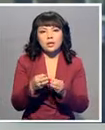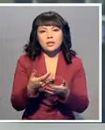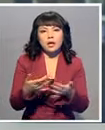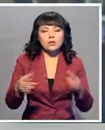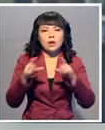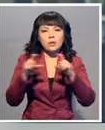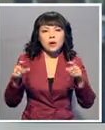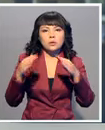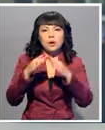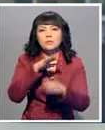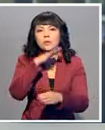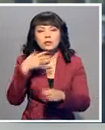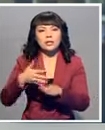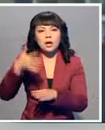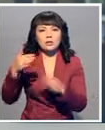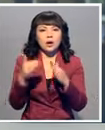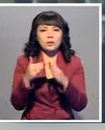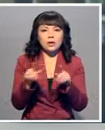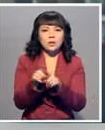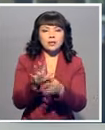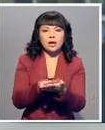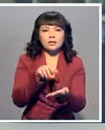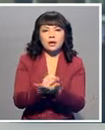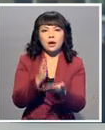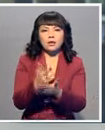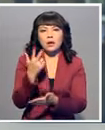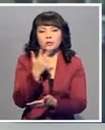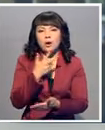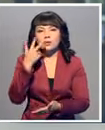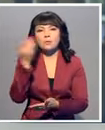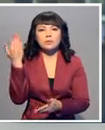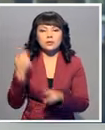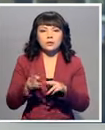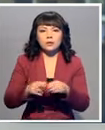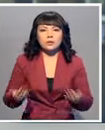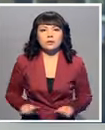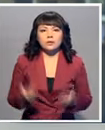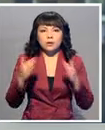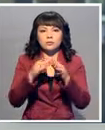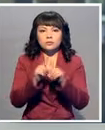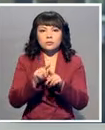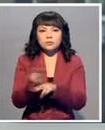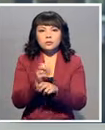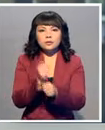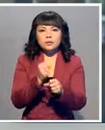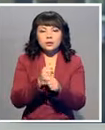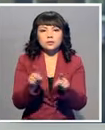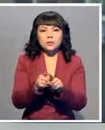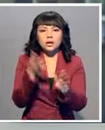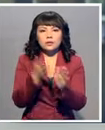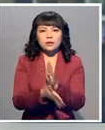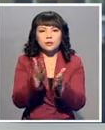көпқабатты үйдің бүгінгі жай-күйі. Олардың барлығы осыдан 3 жыл бұрын тұрғын үйлерді жаңғырту бағдарламасын пилоттық жоба ретінде жүзеге асыру